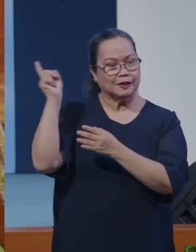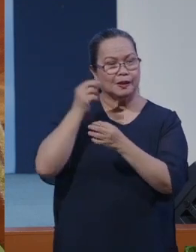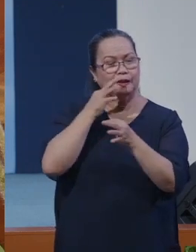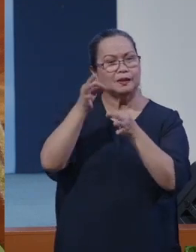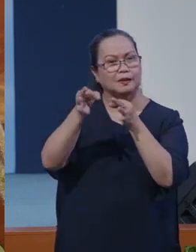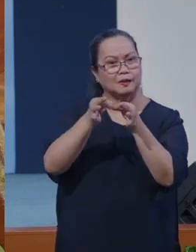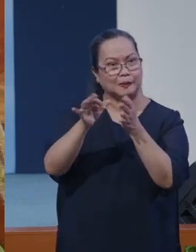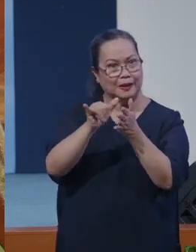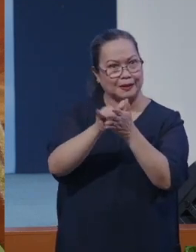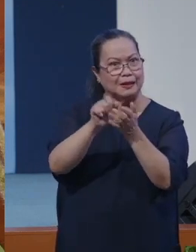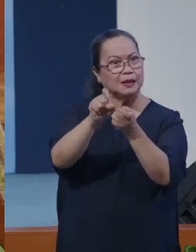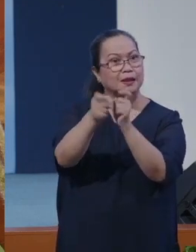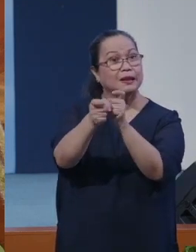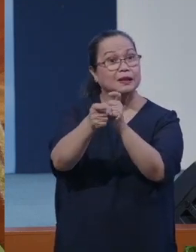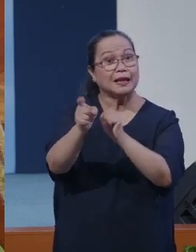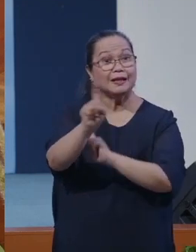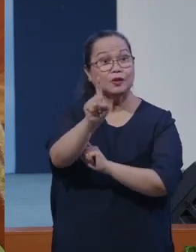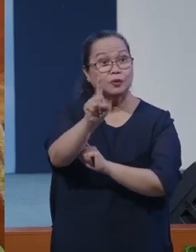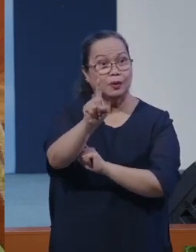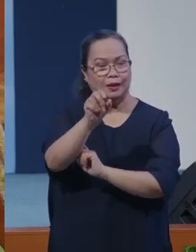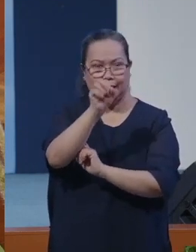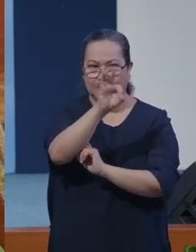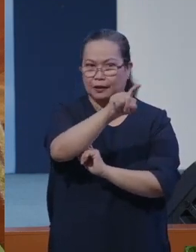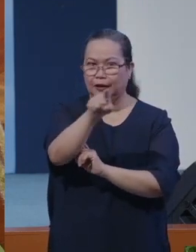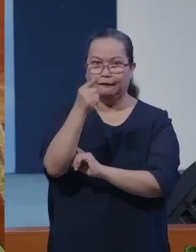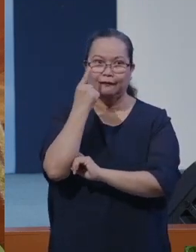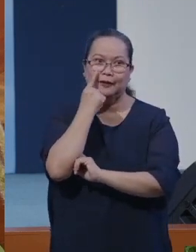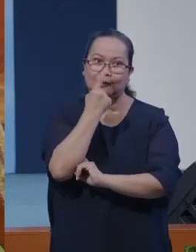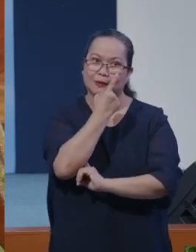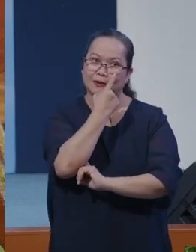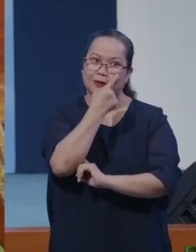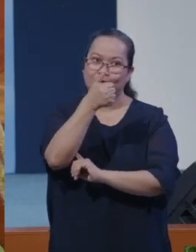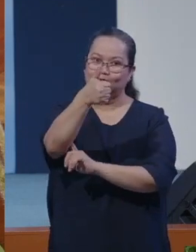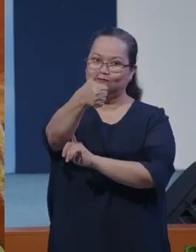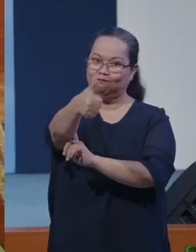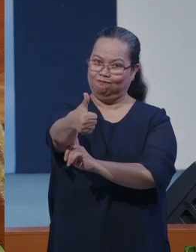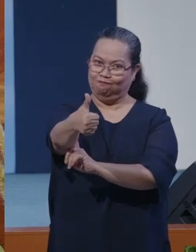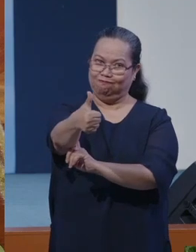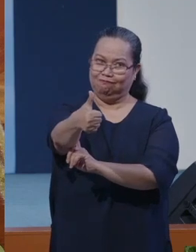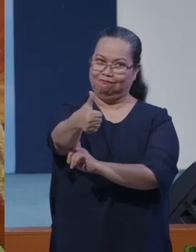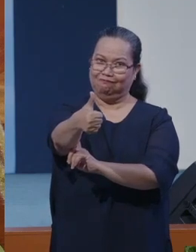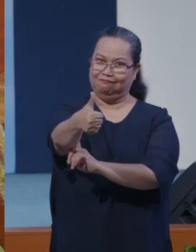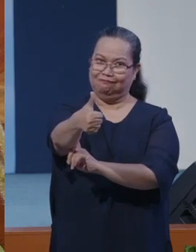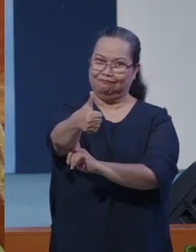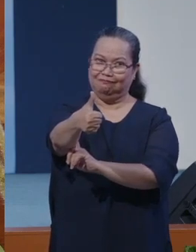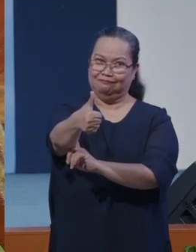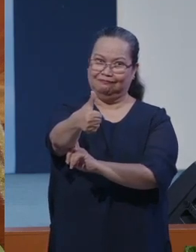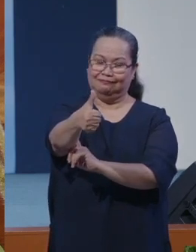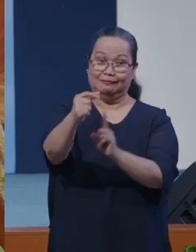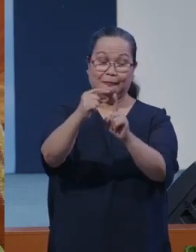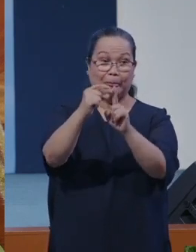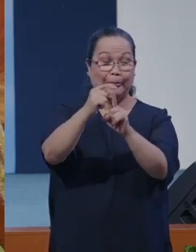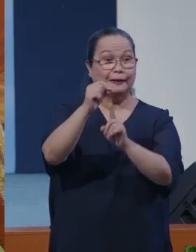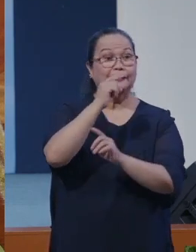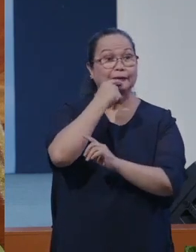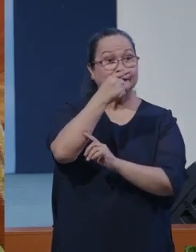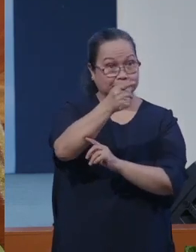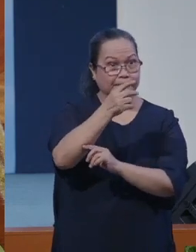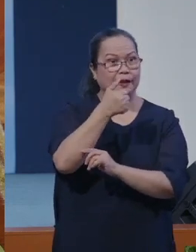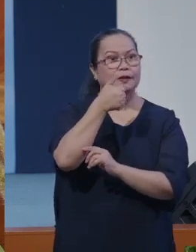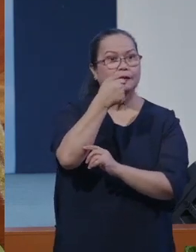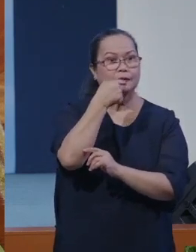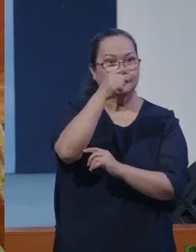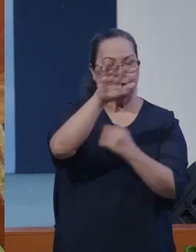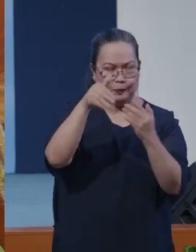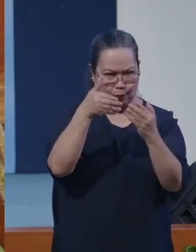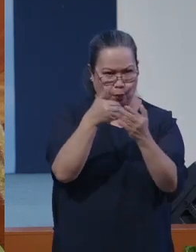ang translation, if your eye is healthy. Pero yung word na yon, ang talagang ibig sabihin,